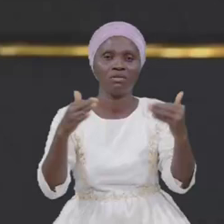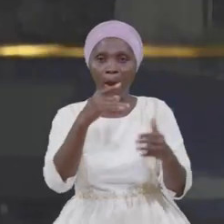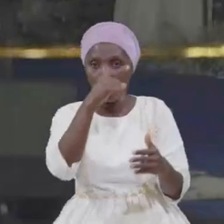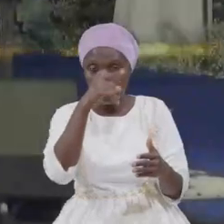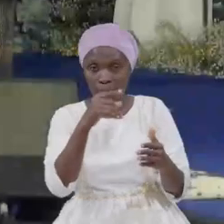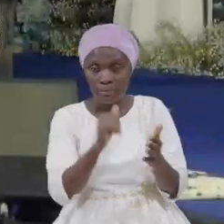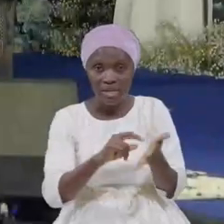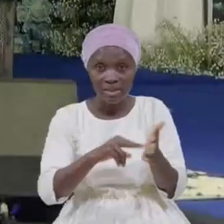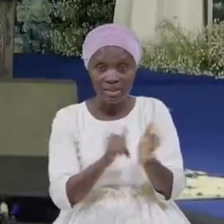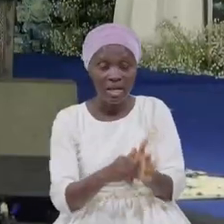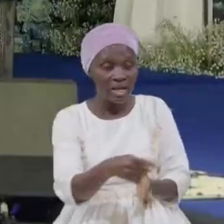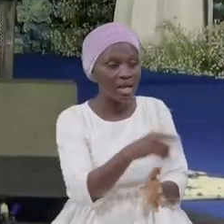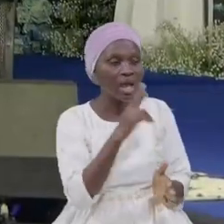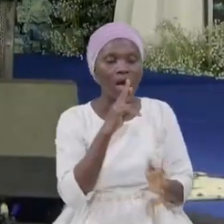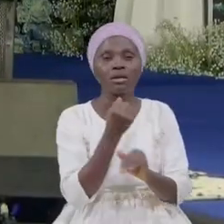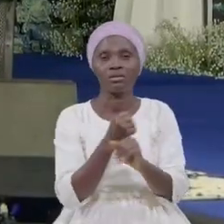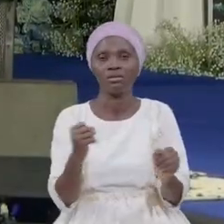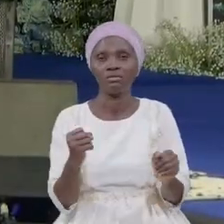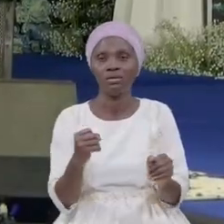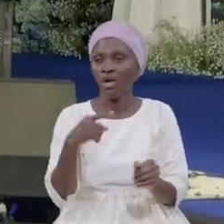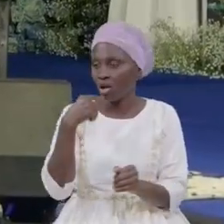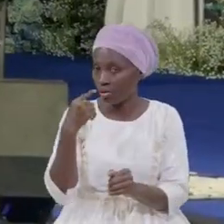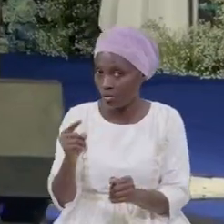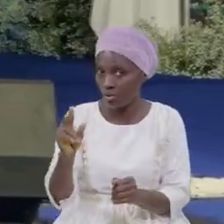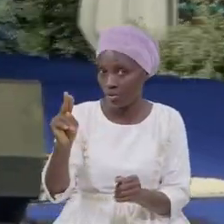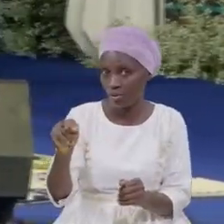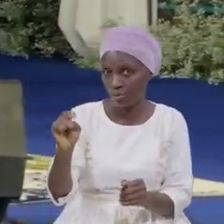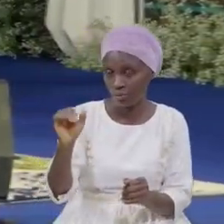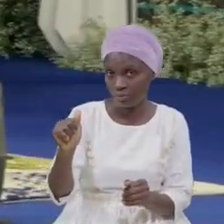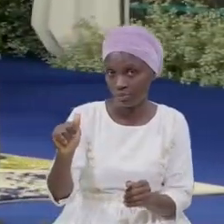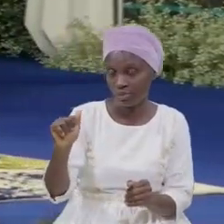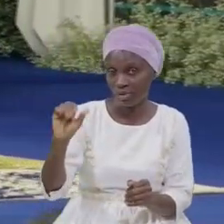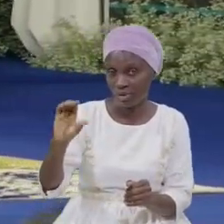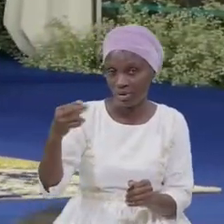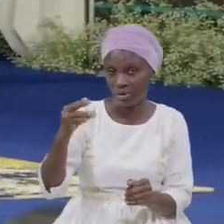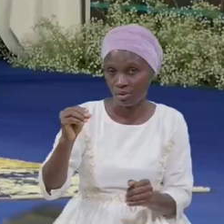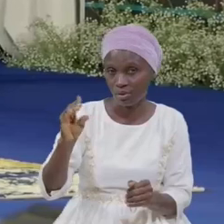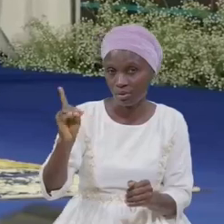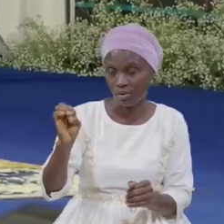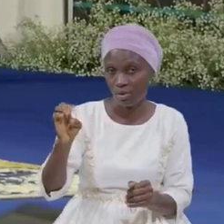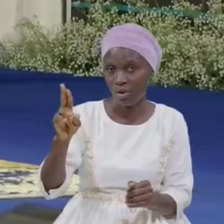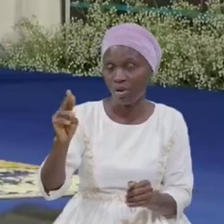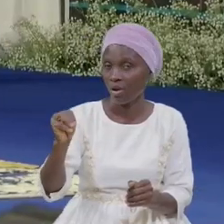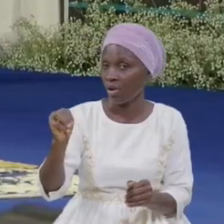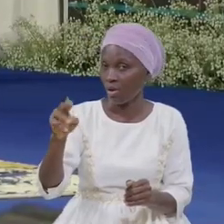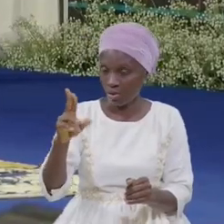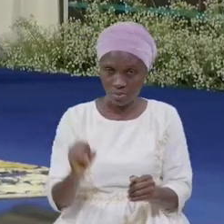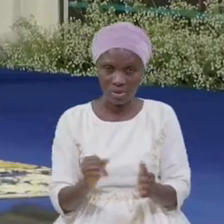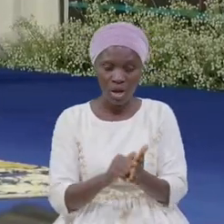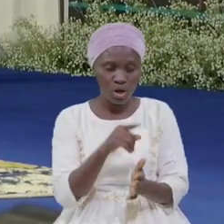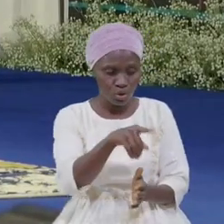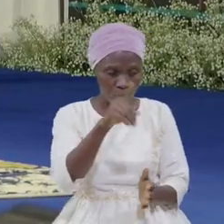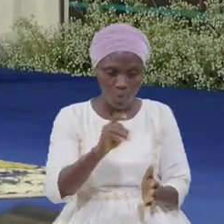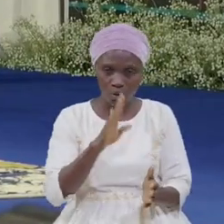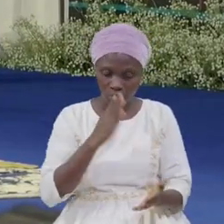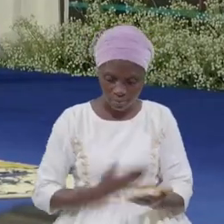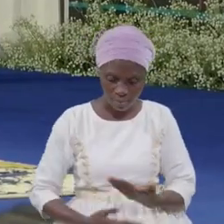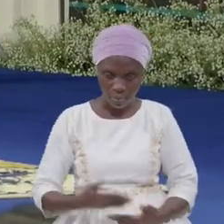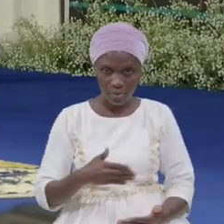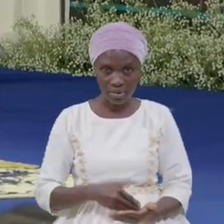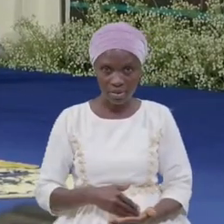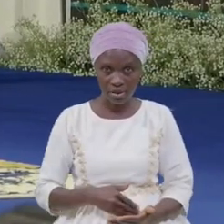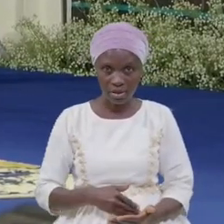Il a dit à Nicodème, tu dois naître de nouveau. Même en de son vivant, tu dois naître de nouveau.